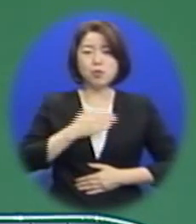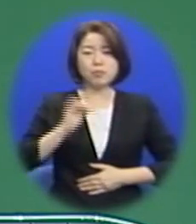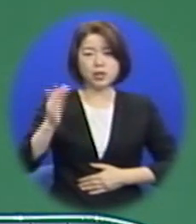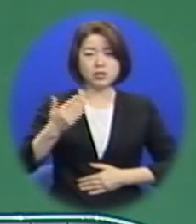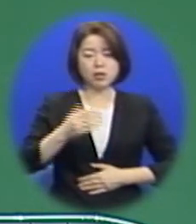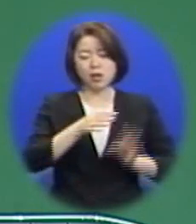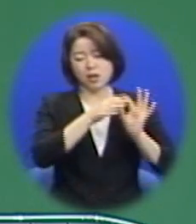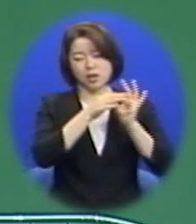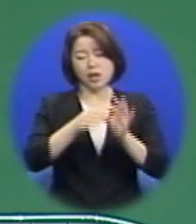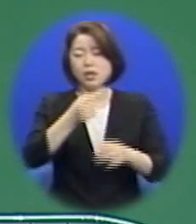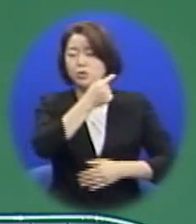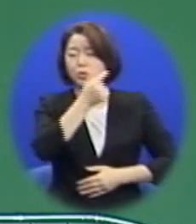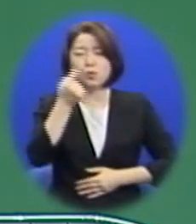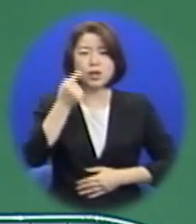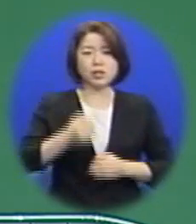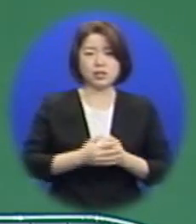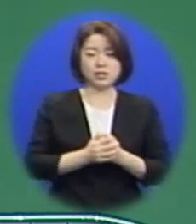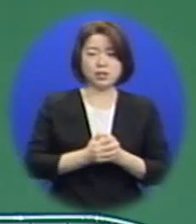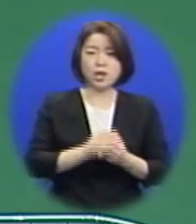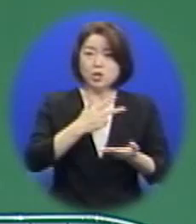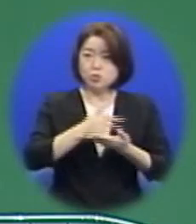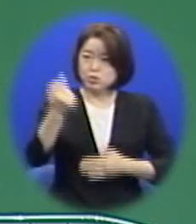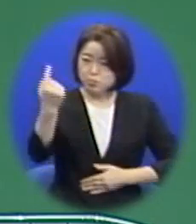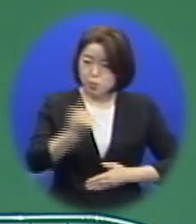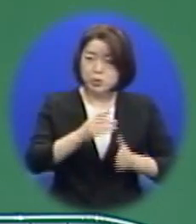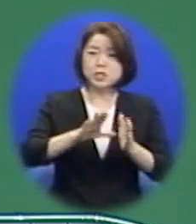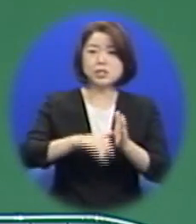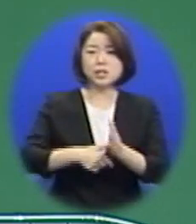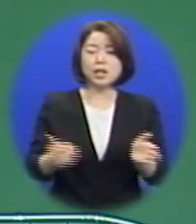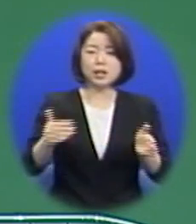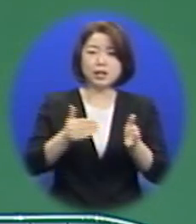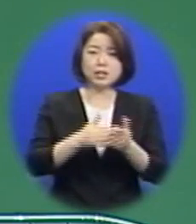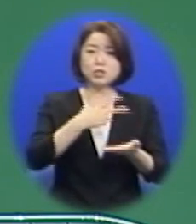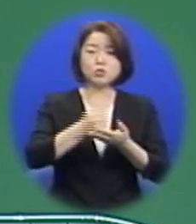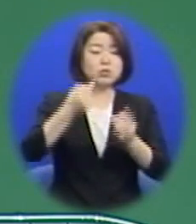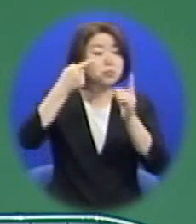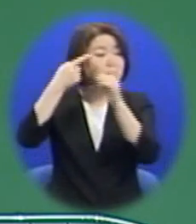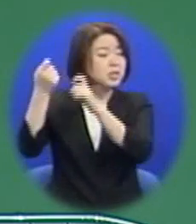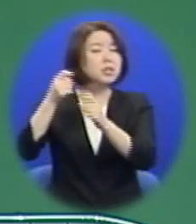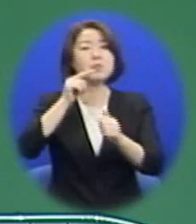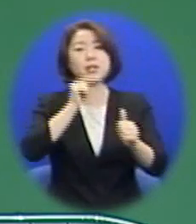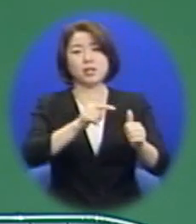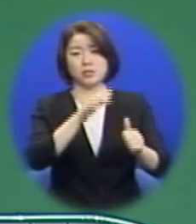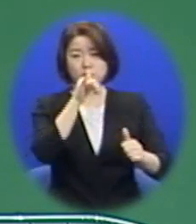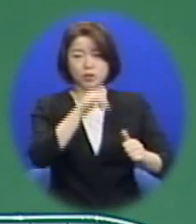것. 주님 오실 때까지 주님을 기념하라고 그랬습니다.